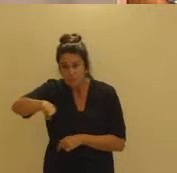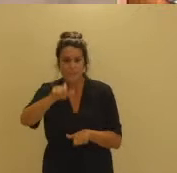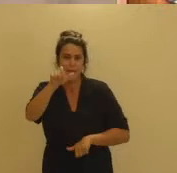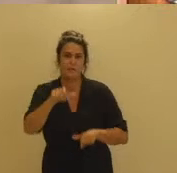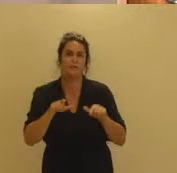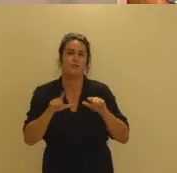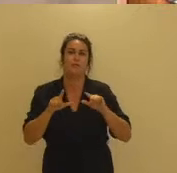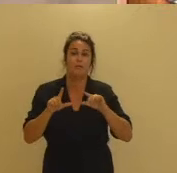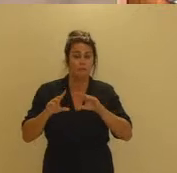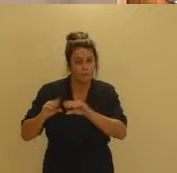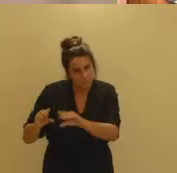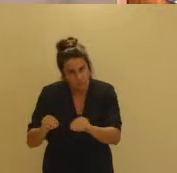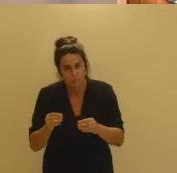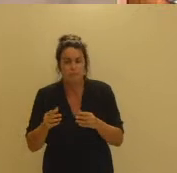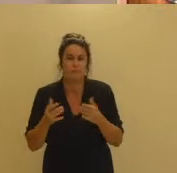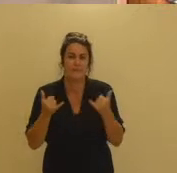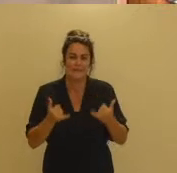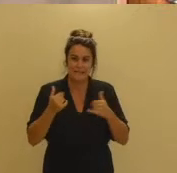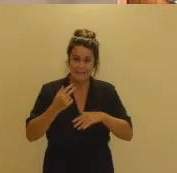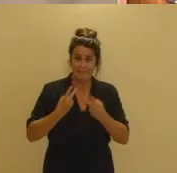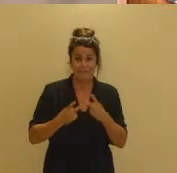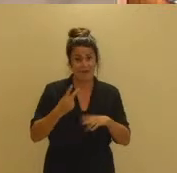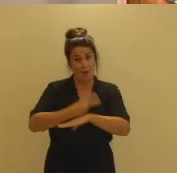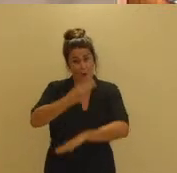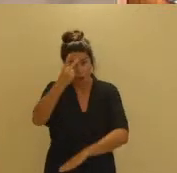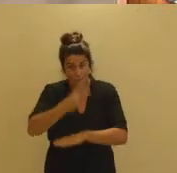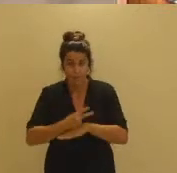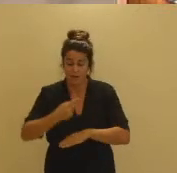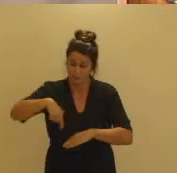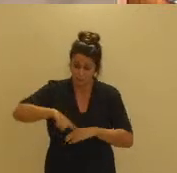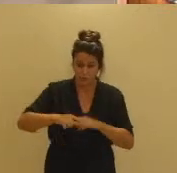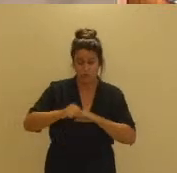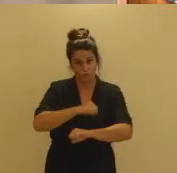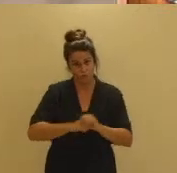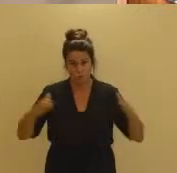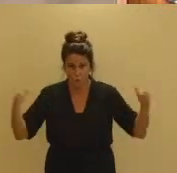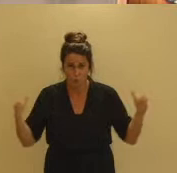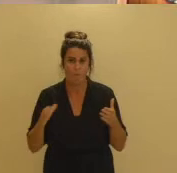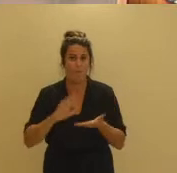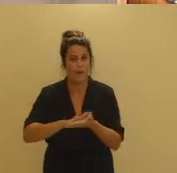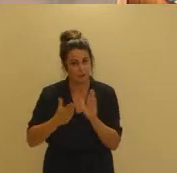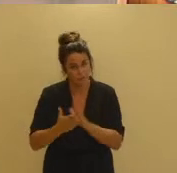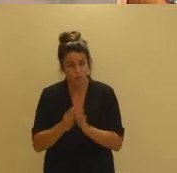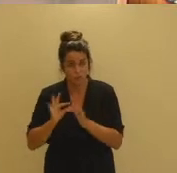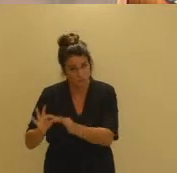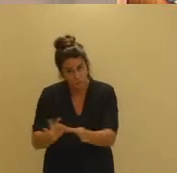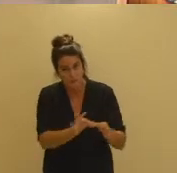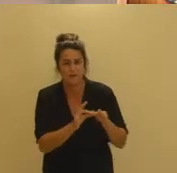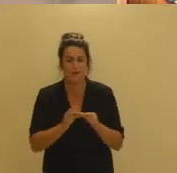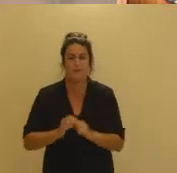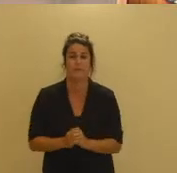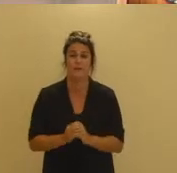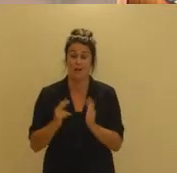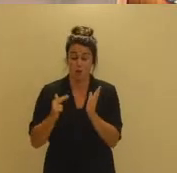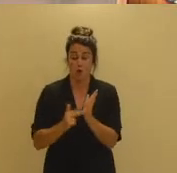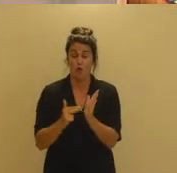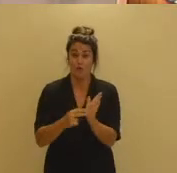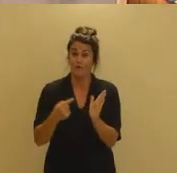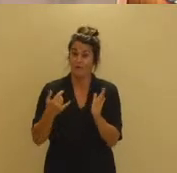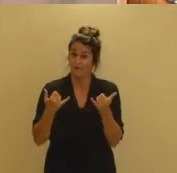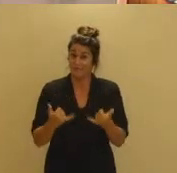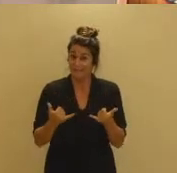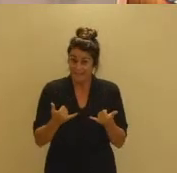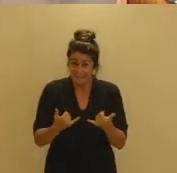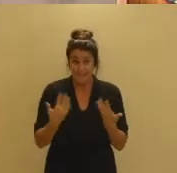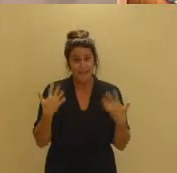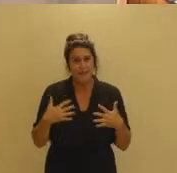habitants de la commune, organisés dans une démarche associative solidaire. Cette convention confirme des décisions